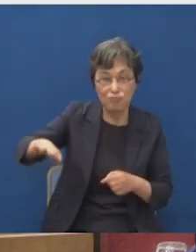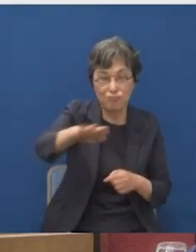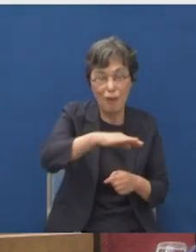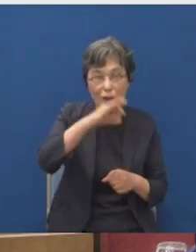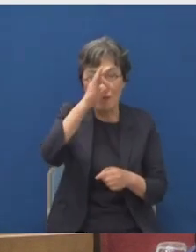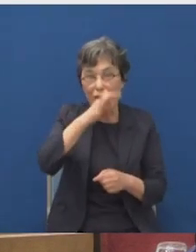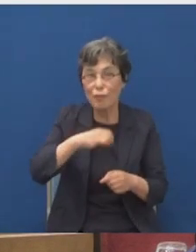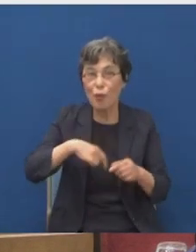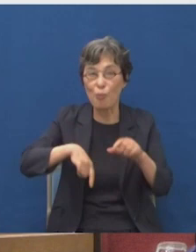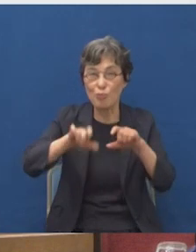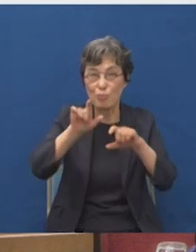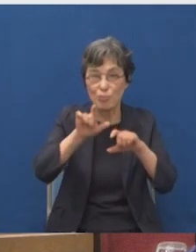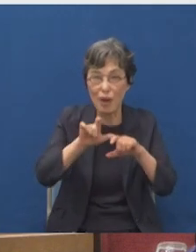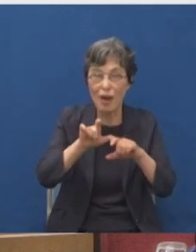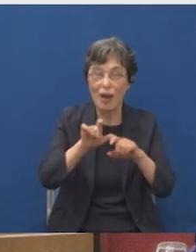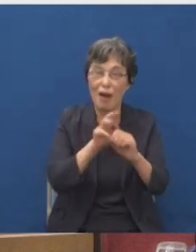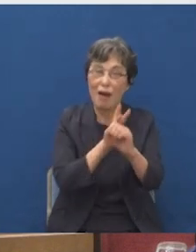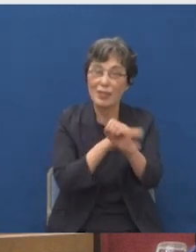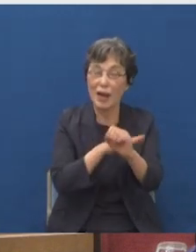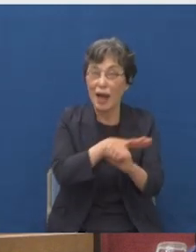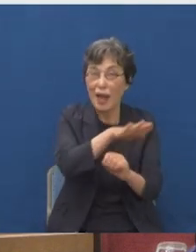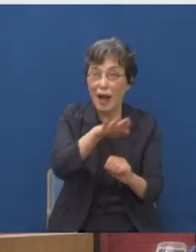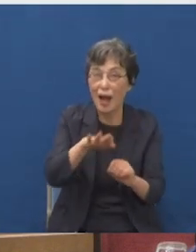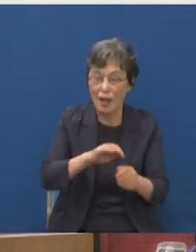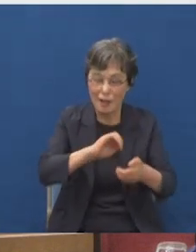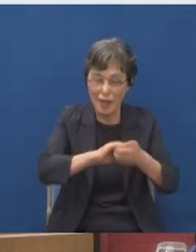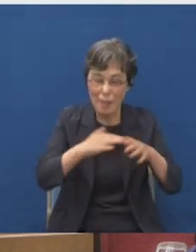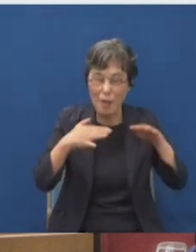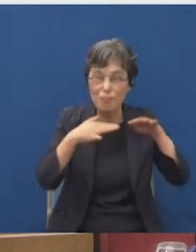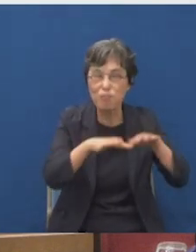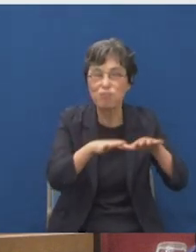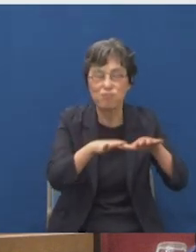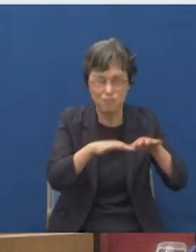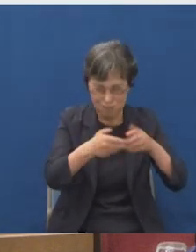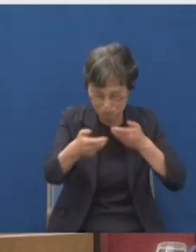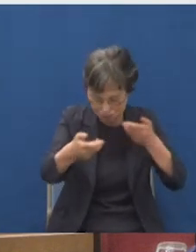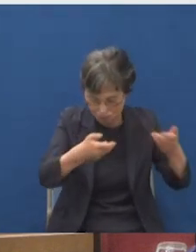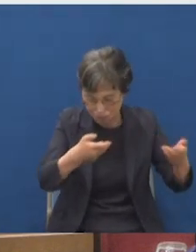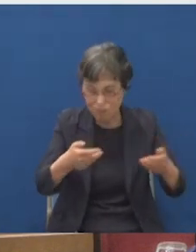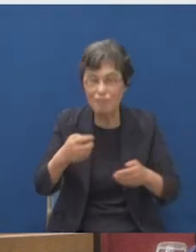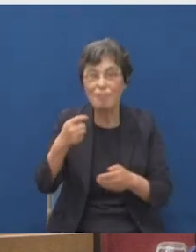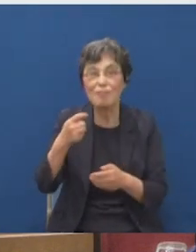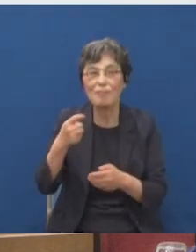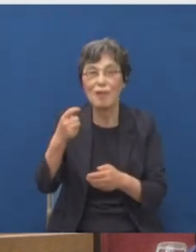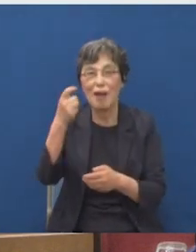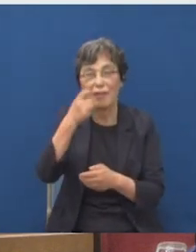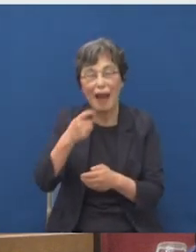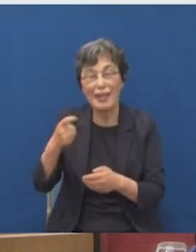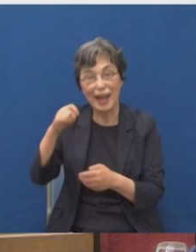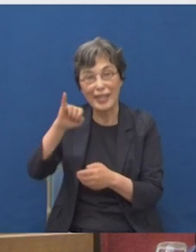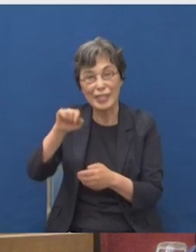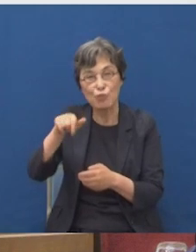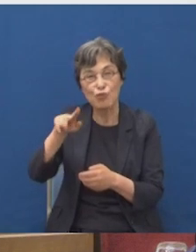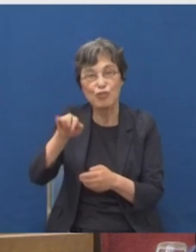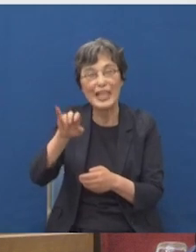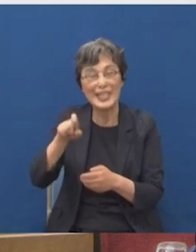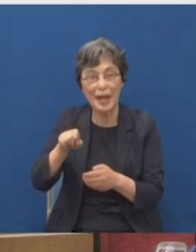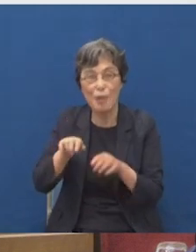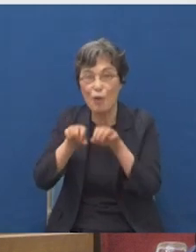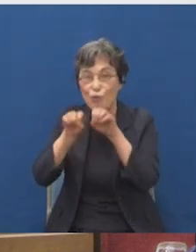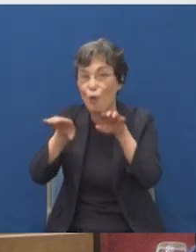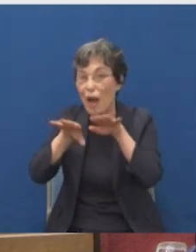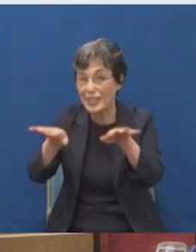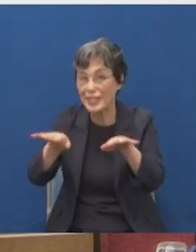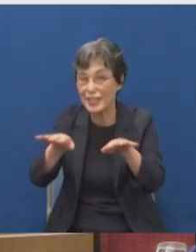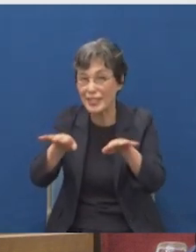え、佐賀嵐山エリアの定番スポットへの集中緩和、海外インフルエンサーによる情報発信など、 観光客の